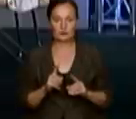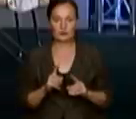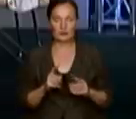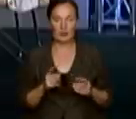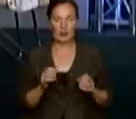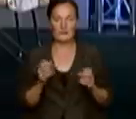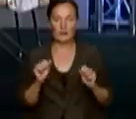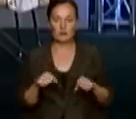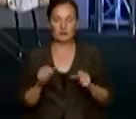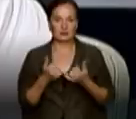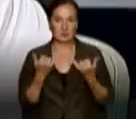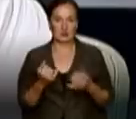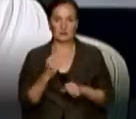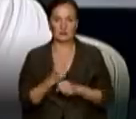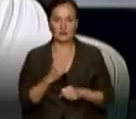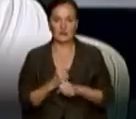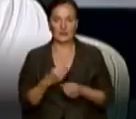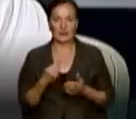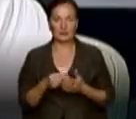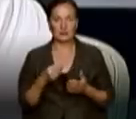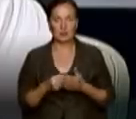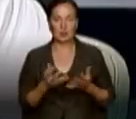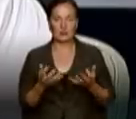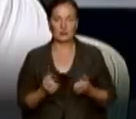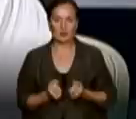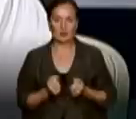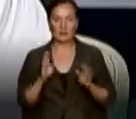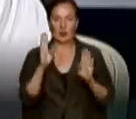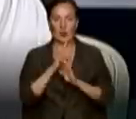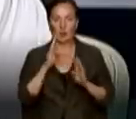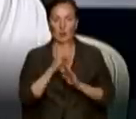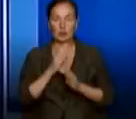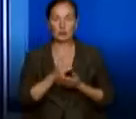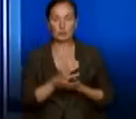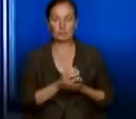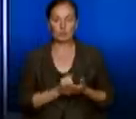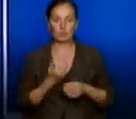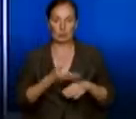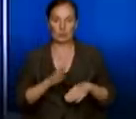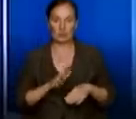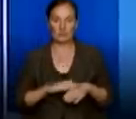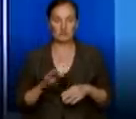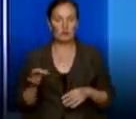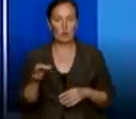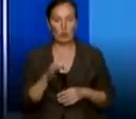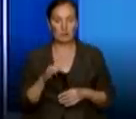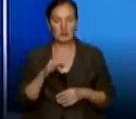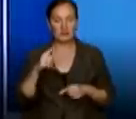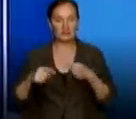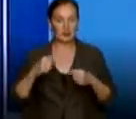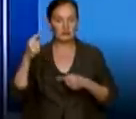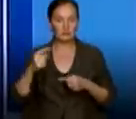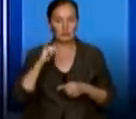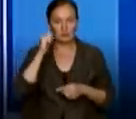які можливо зараз зробити, але фінансування вже отримати з екологічного фонду Полтавської області в наступному році.